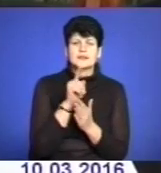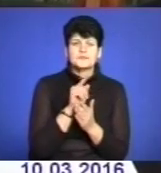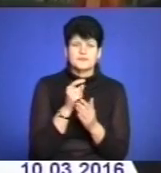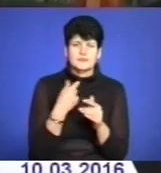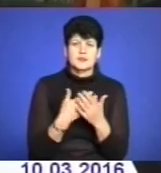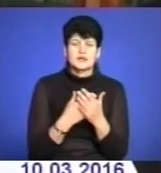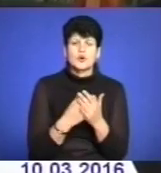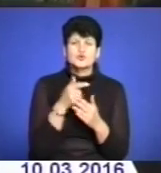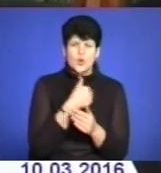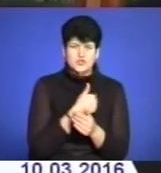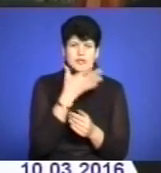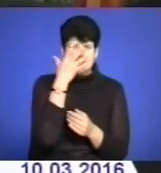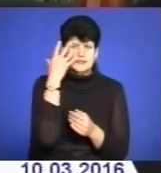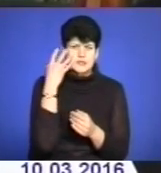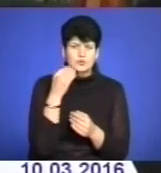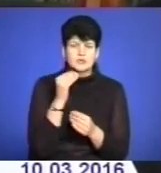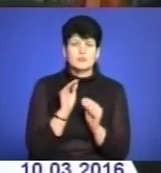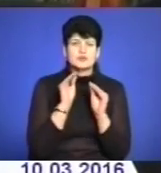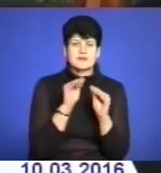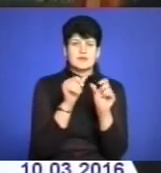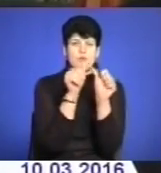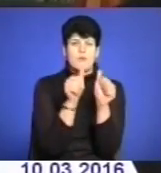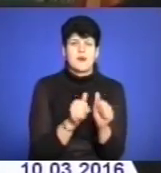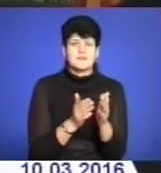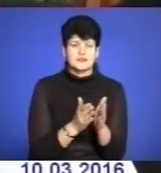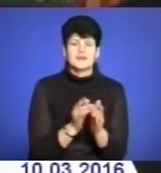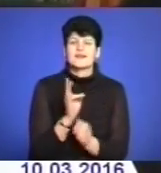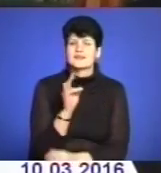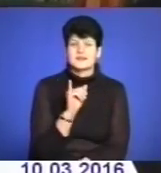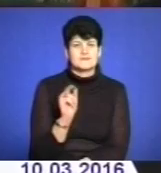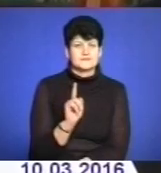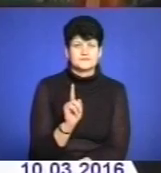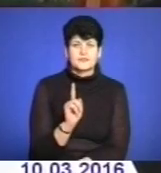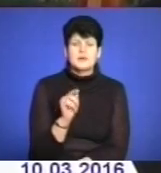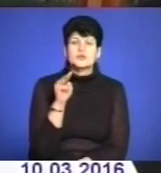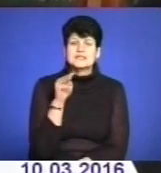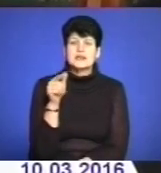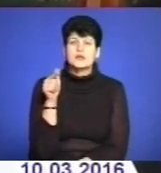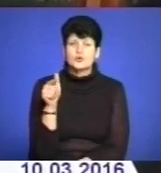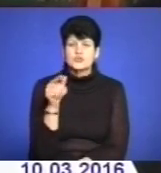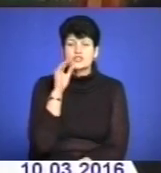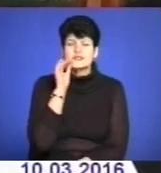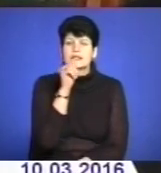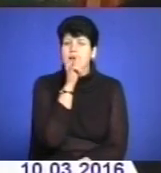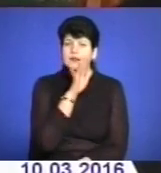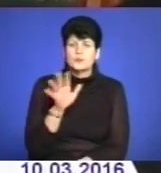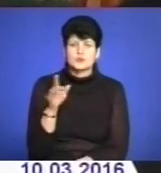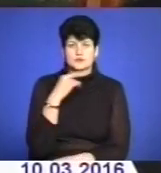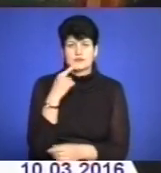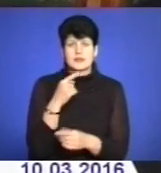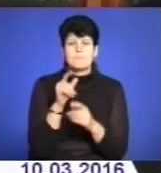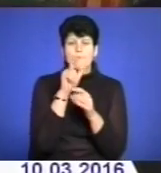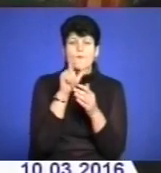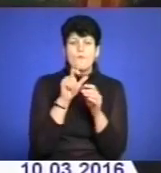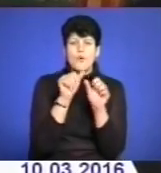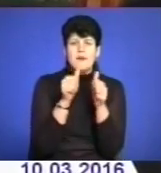якщо хочете забути поета, поставте йому пам'ятник. Ні, про Тараса Григоровича Шевченка це не можна казати, тому що пам'ятники є по